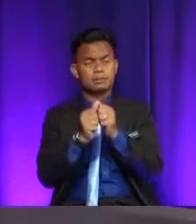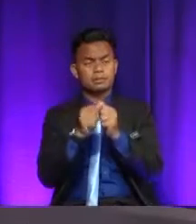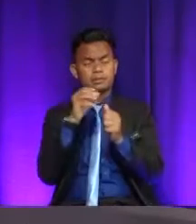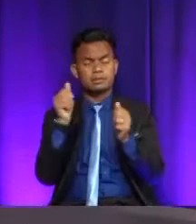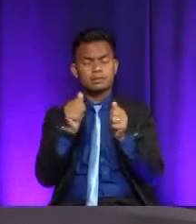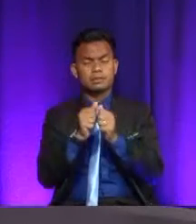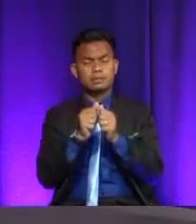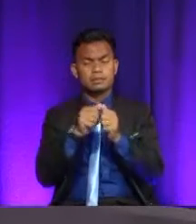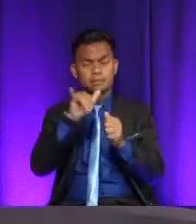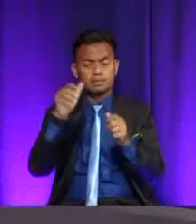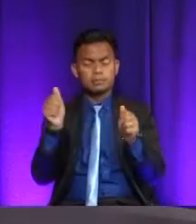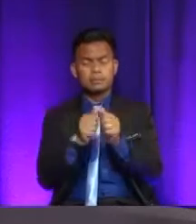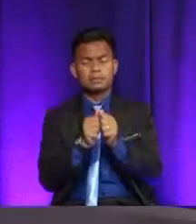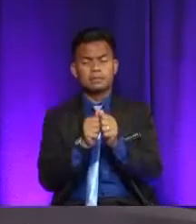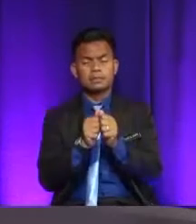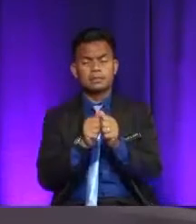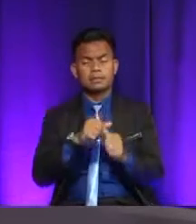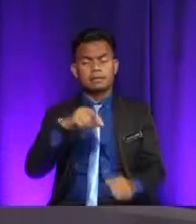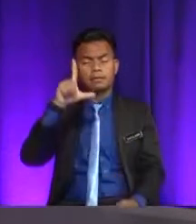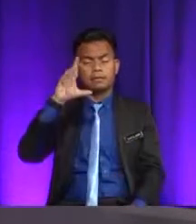frekuensi bagi kita